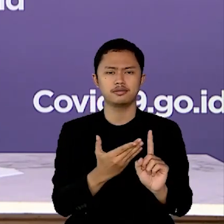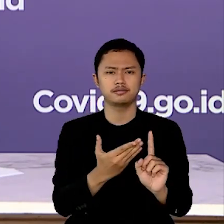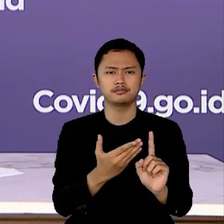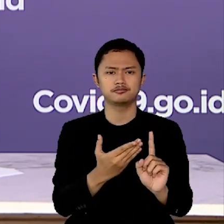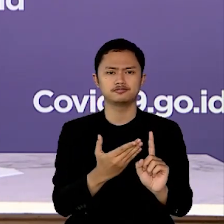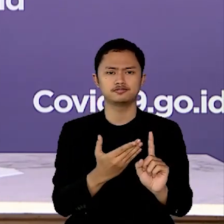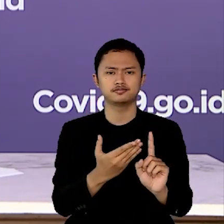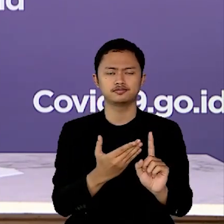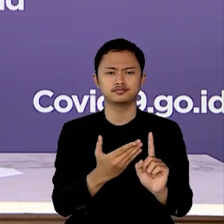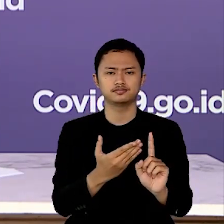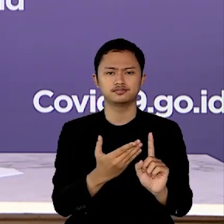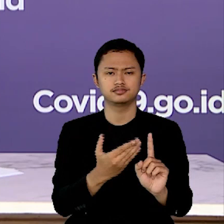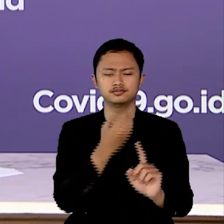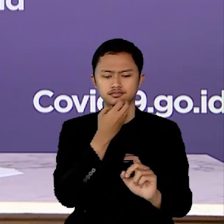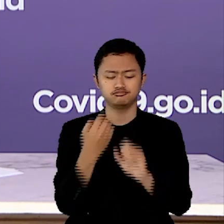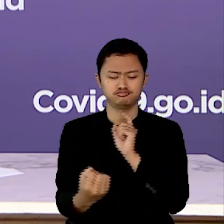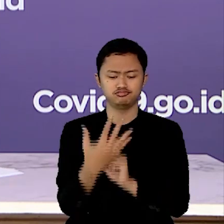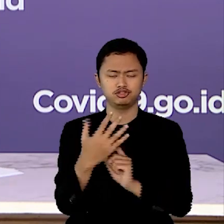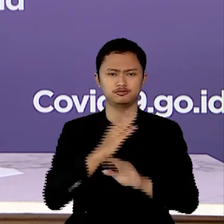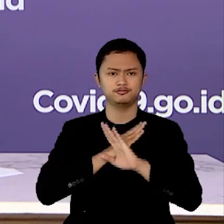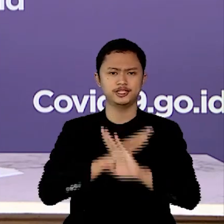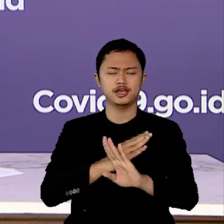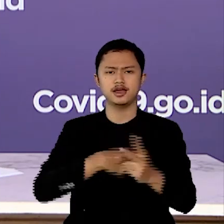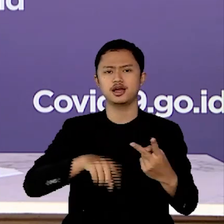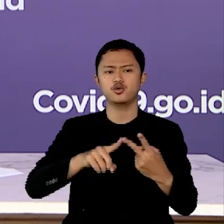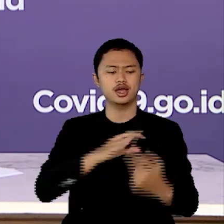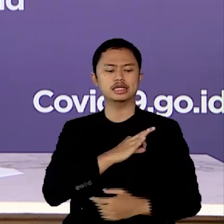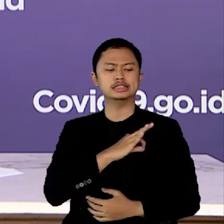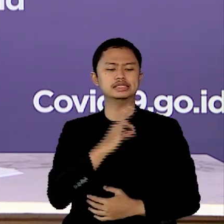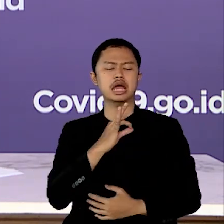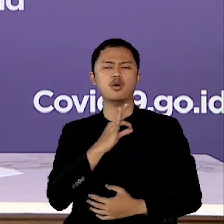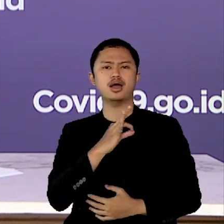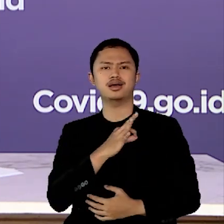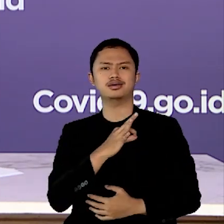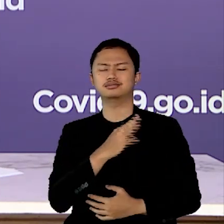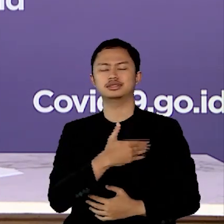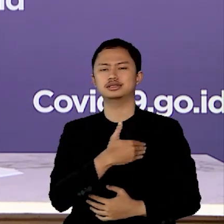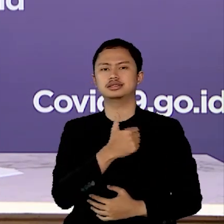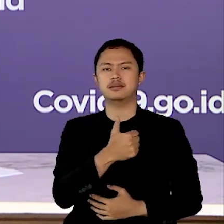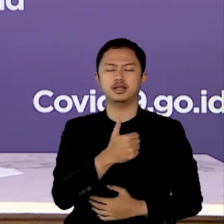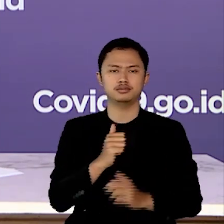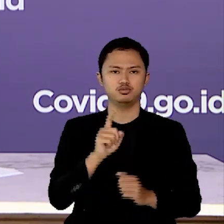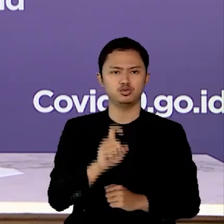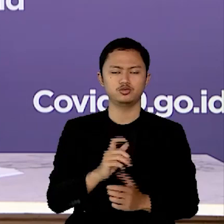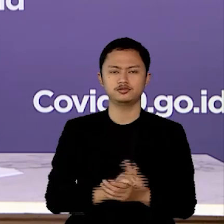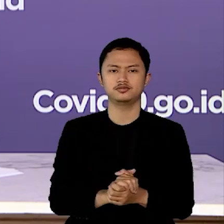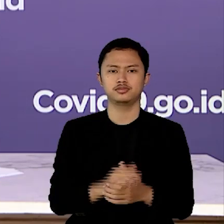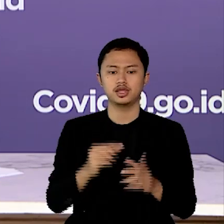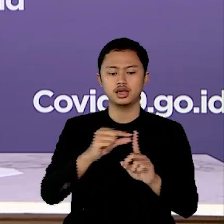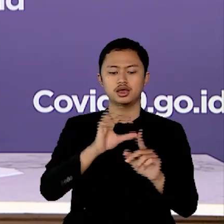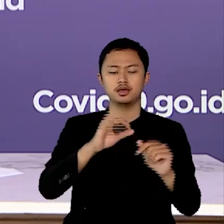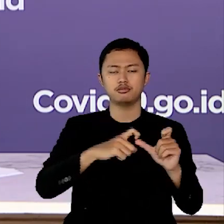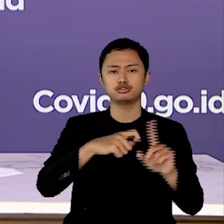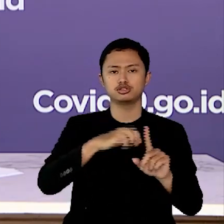mencegah terjadinya penularan dan menyelamatkan nyawa yang sangat berharga akibat coffee 19 justru